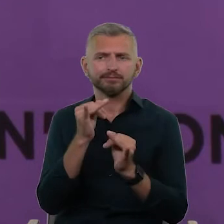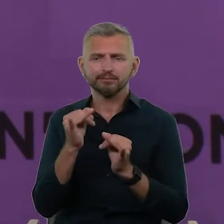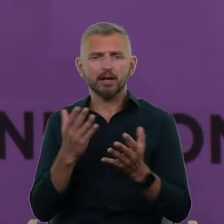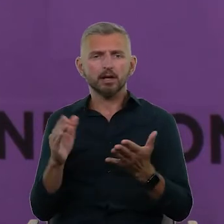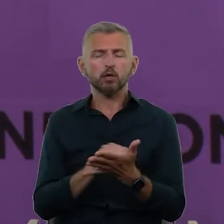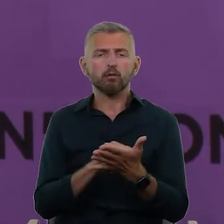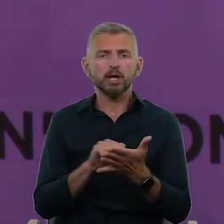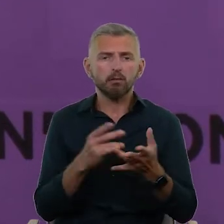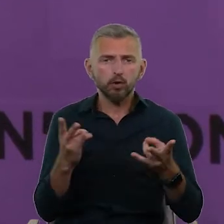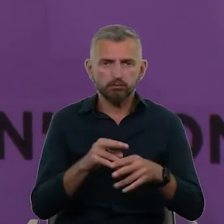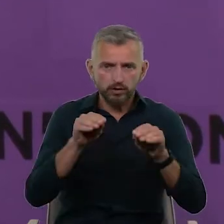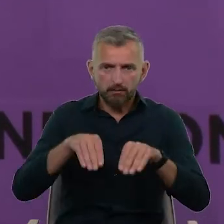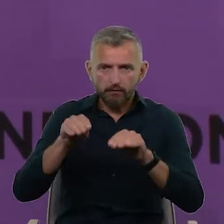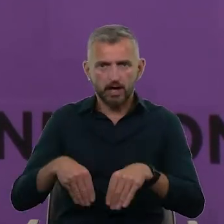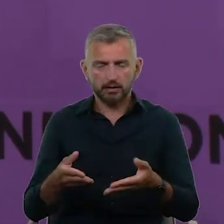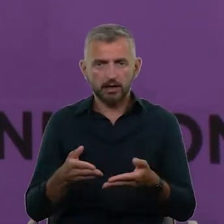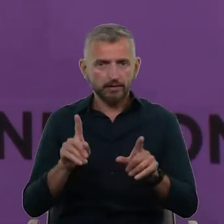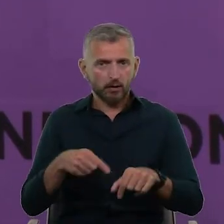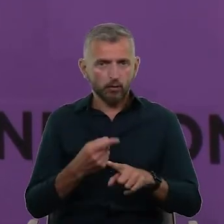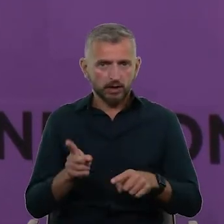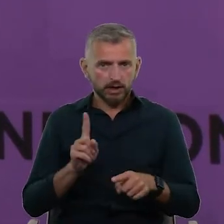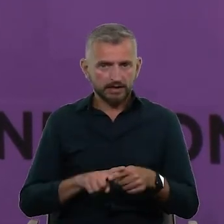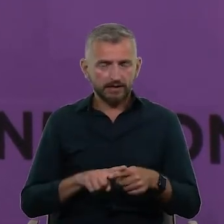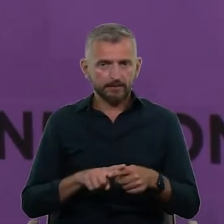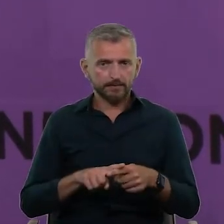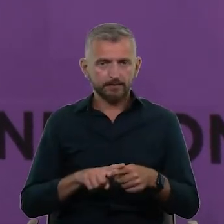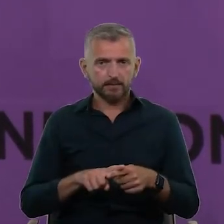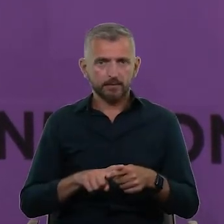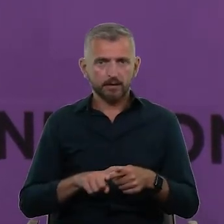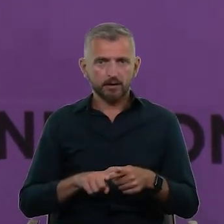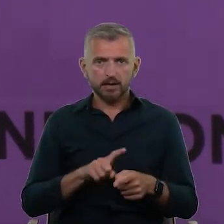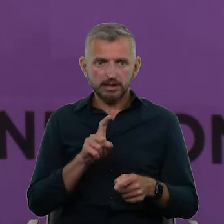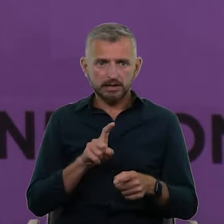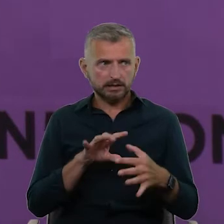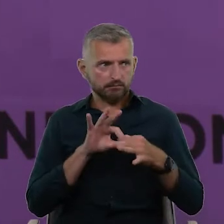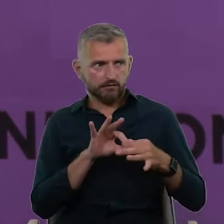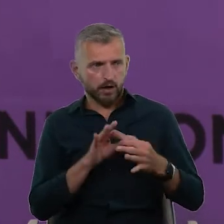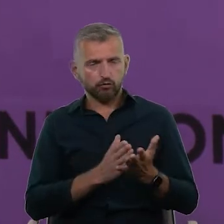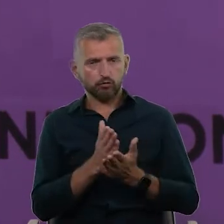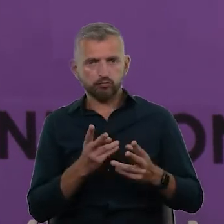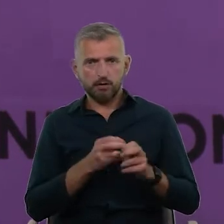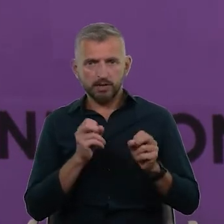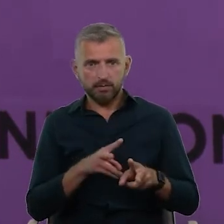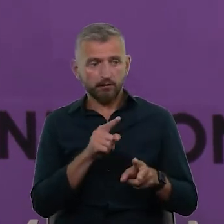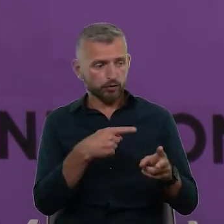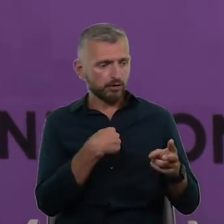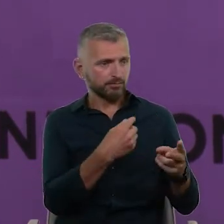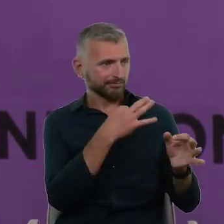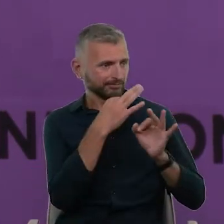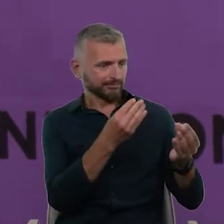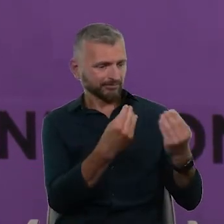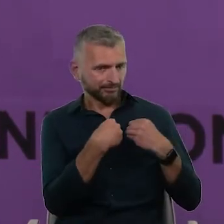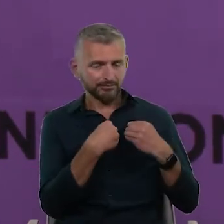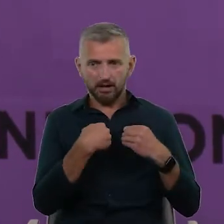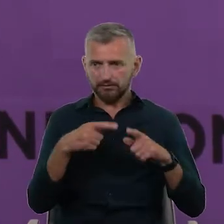які документи потрібно заповняти. Тобто, ну також це з співпрацею Служби безпеки, яка надає нам консультацію, і ми,